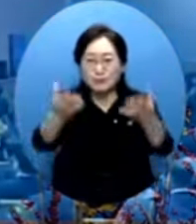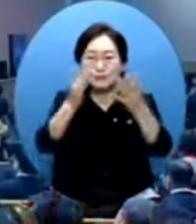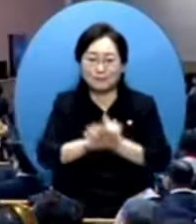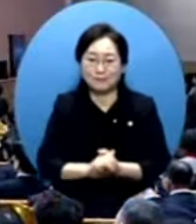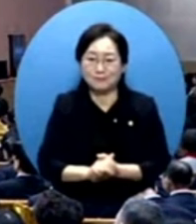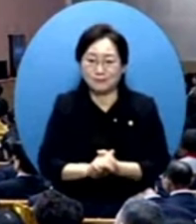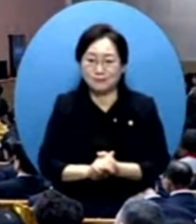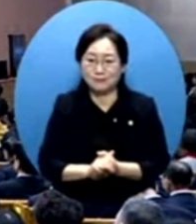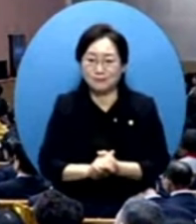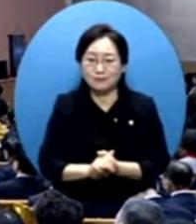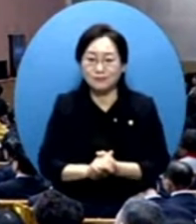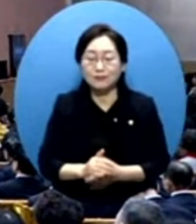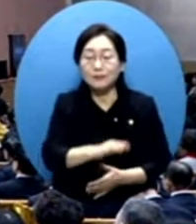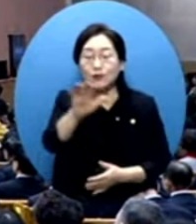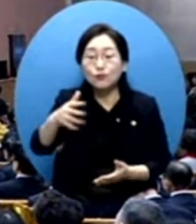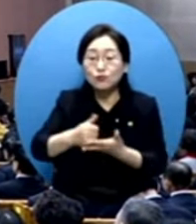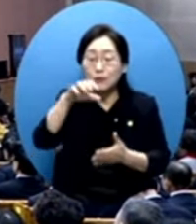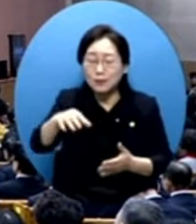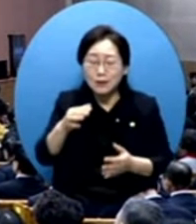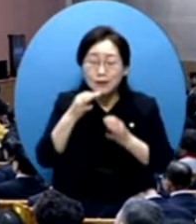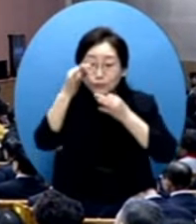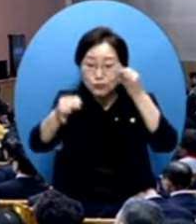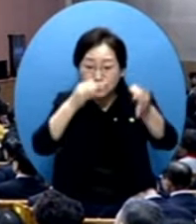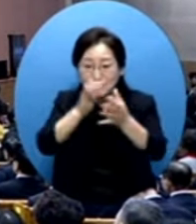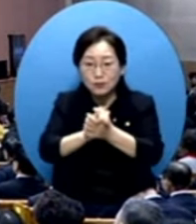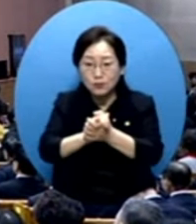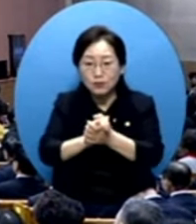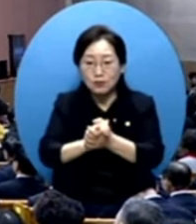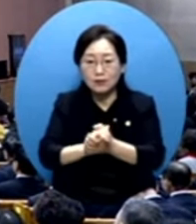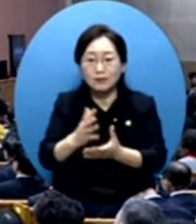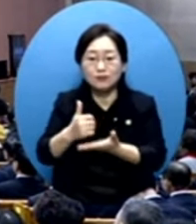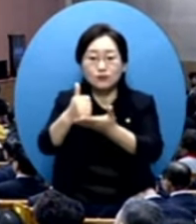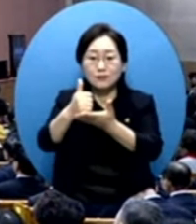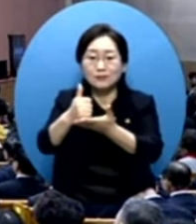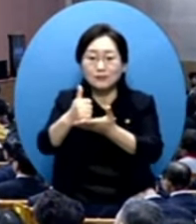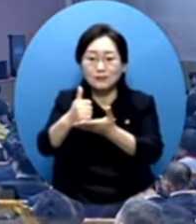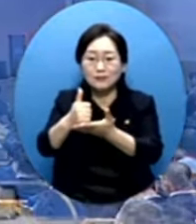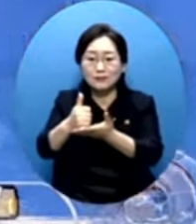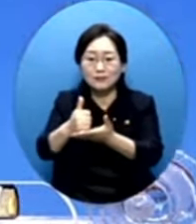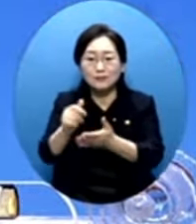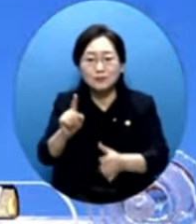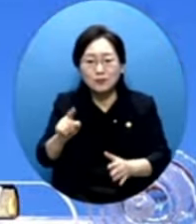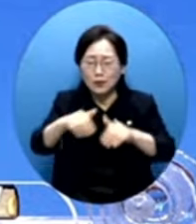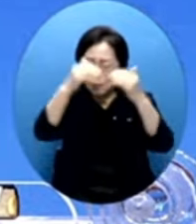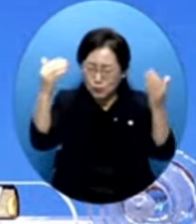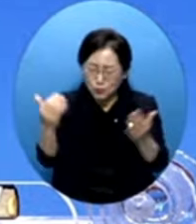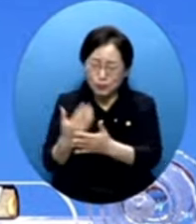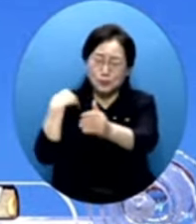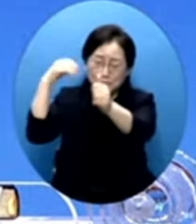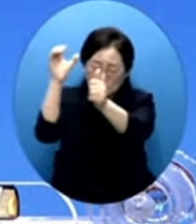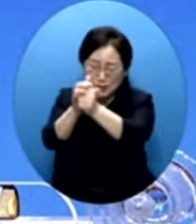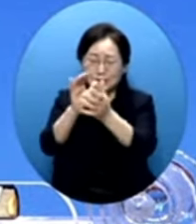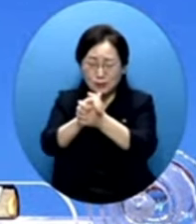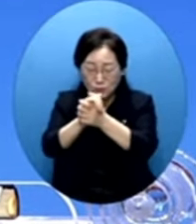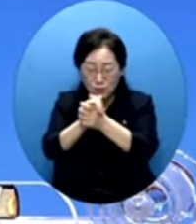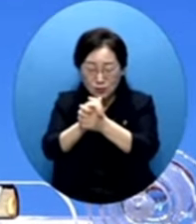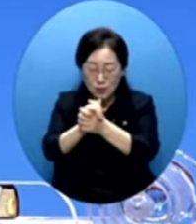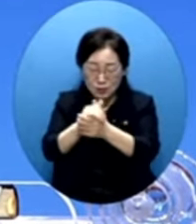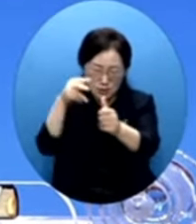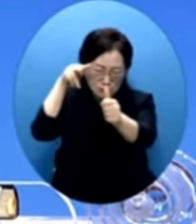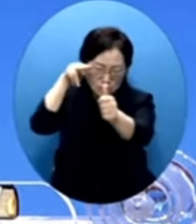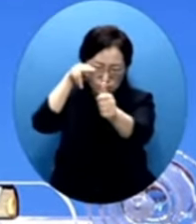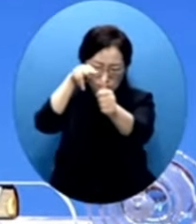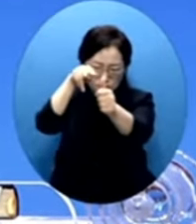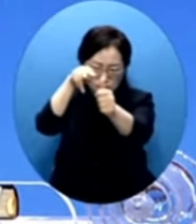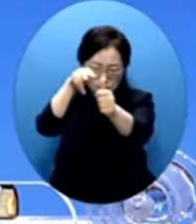아멘 우리가 주 앞에 부르져 기도할 때 주님 앞에 우리가 모든 것을 맡기고 기도할 때 시선을 고정시킬